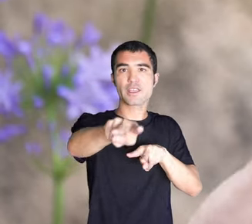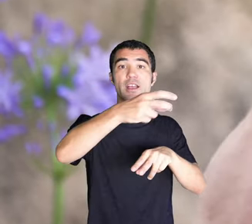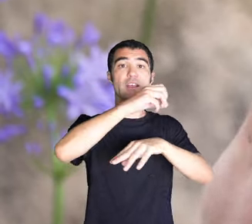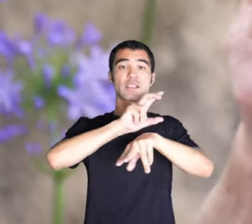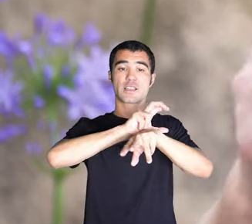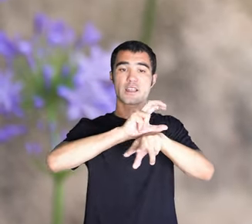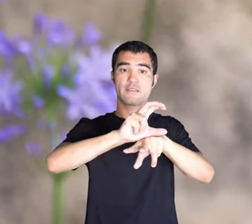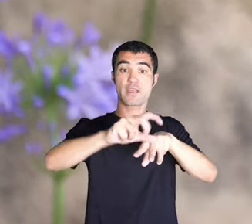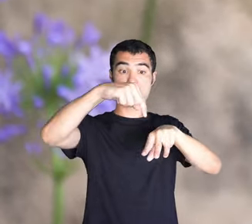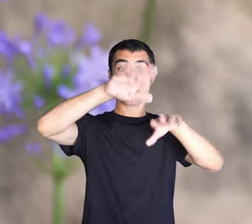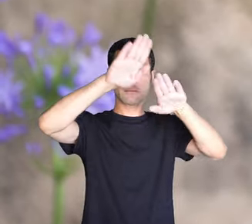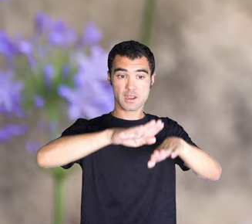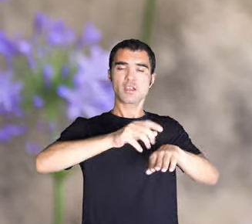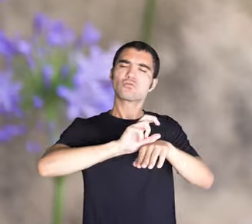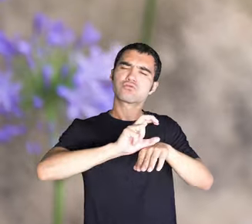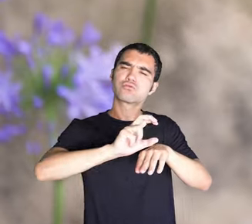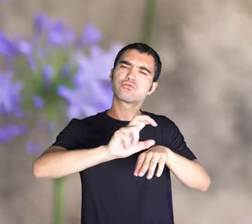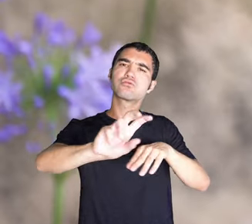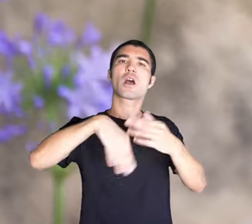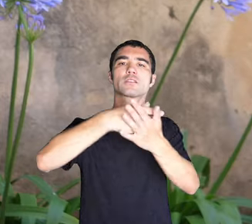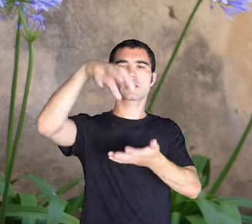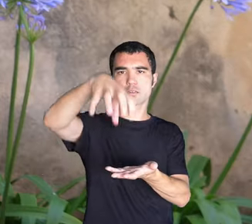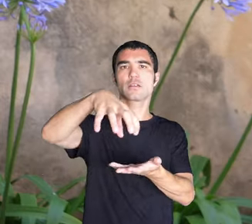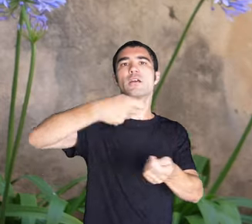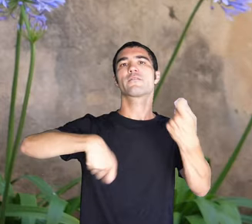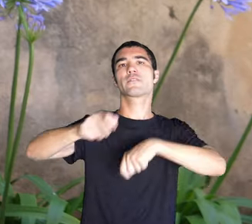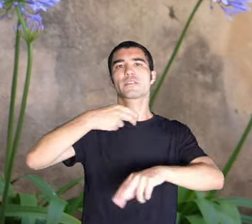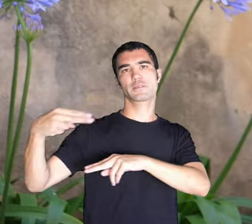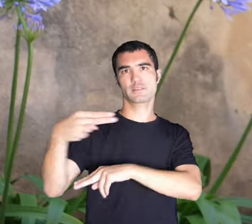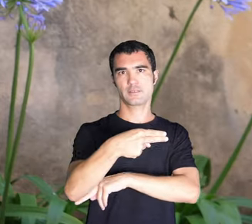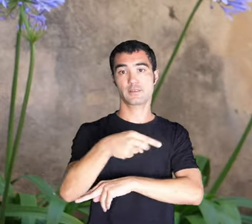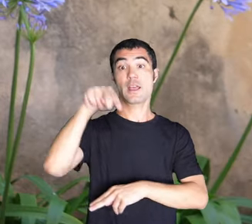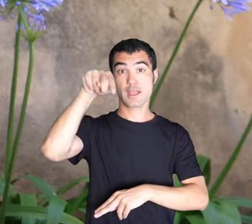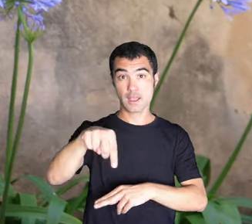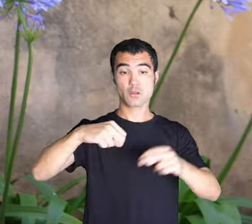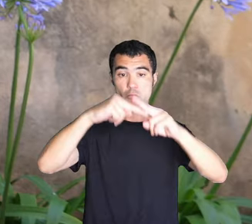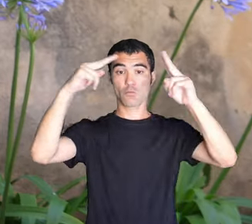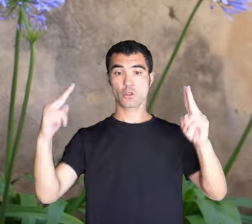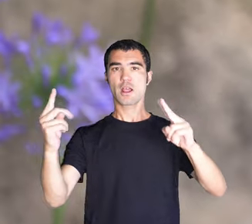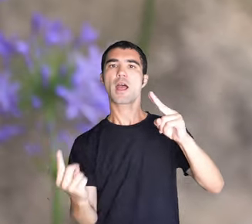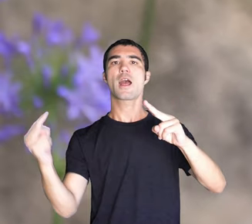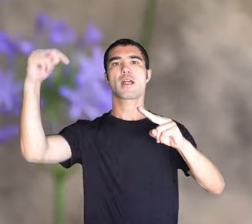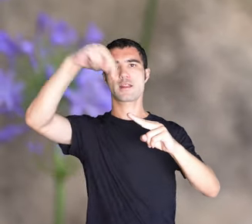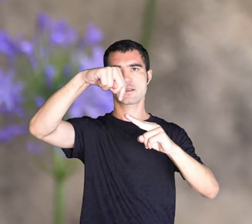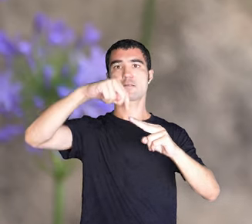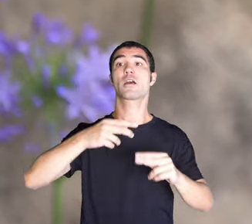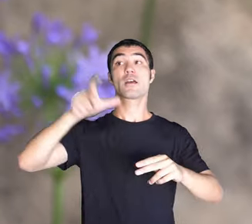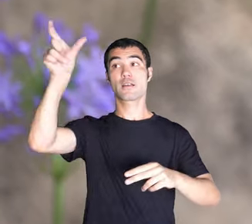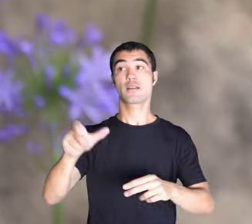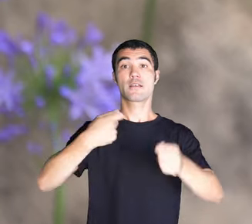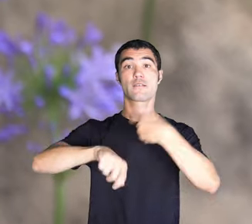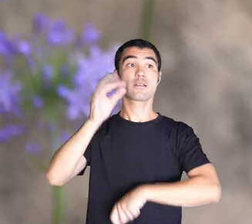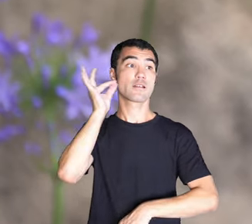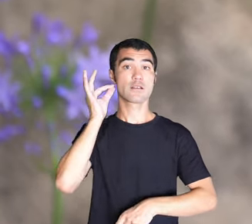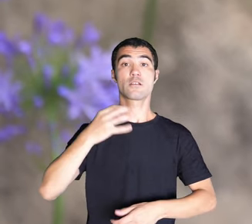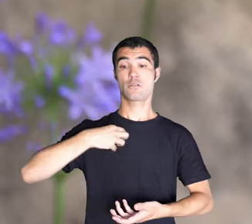tramvia, fins a la pescateria. La pescateria de Montespont, a Solla. La venedora de peix ho